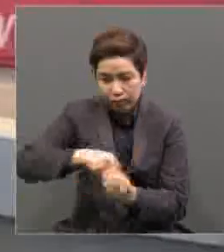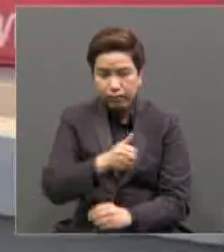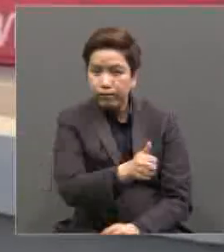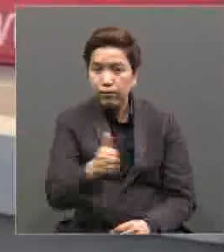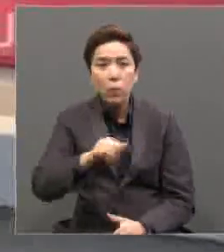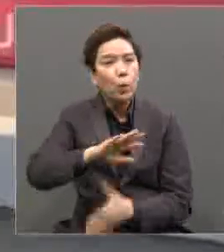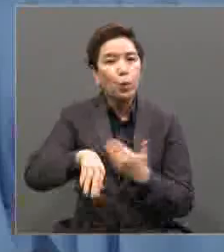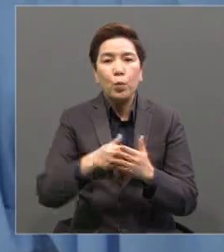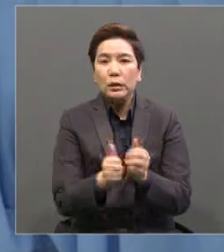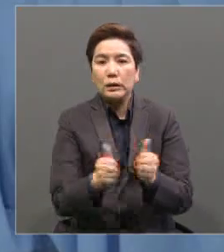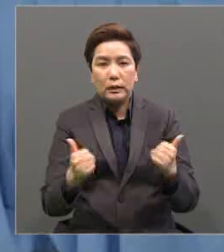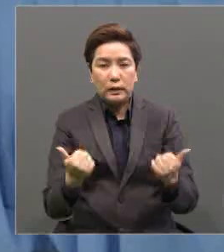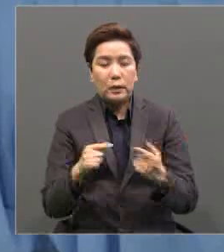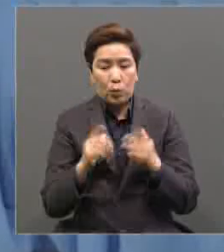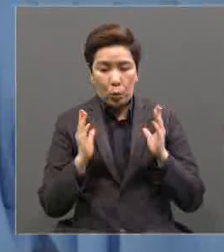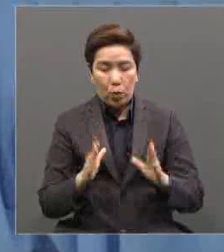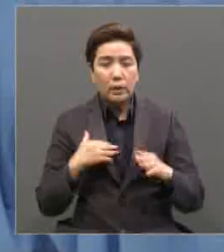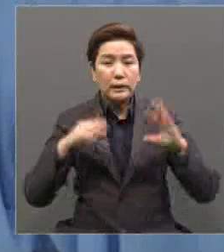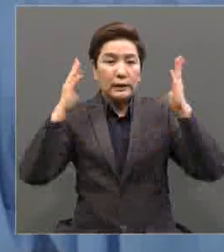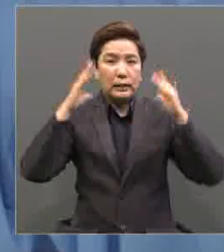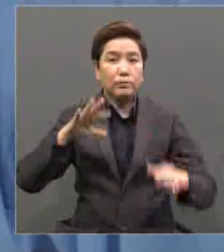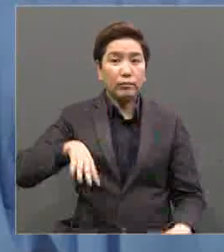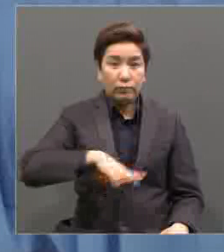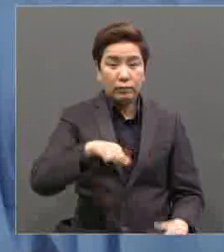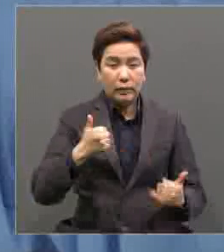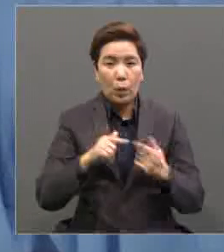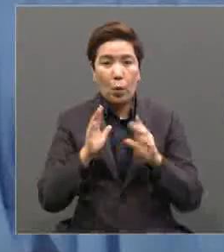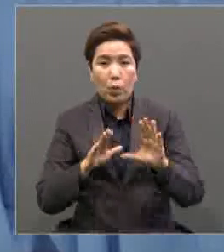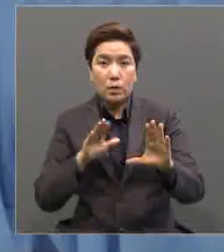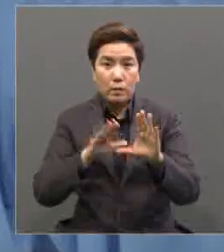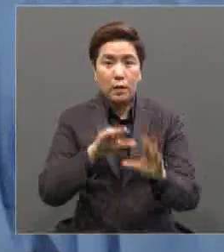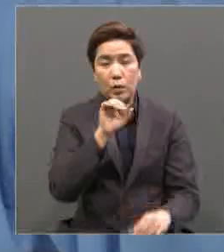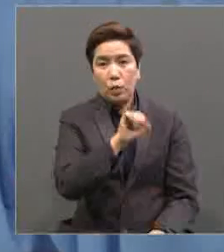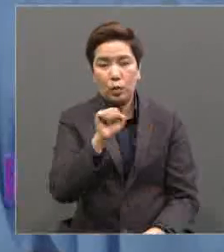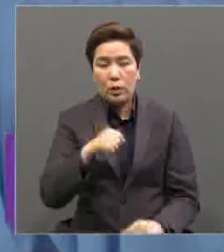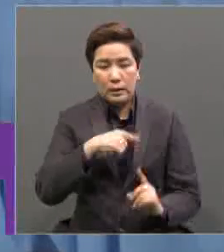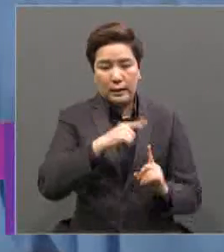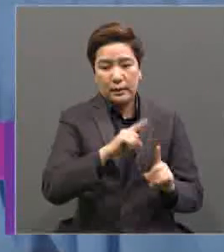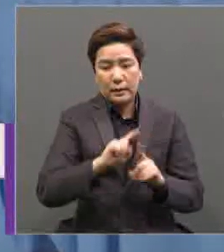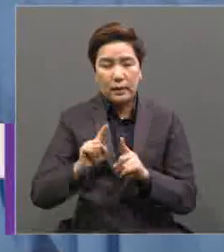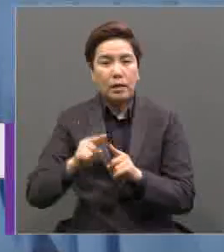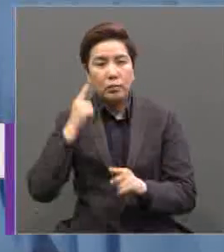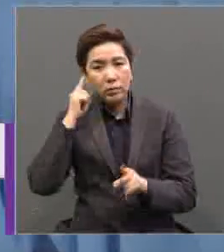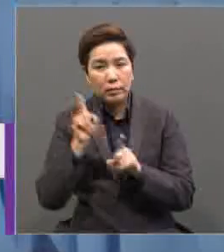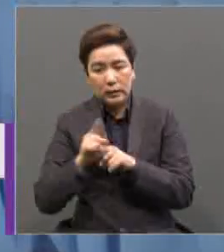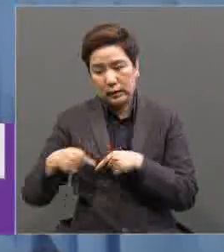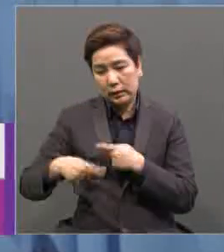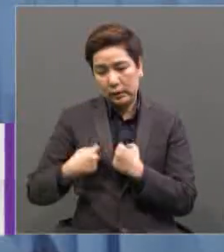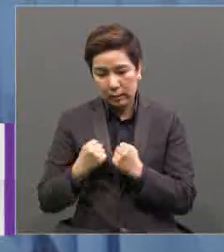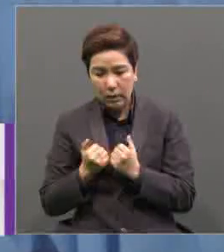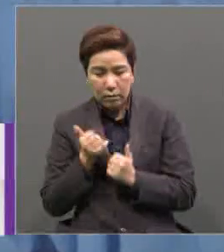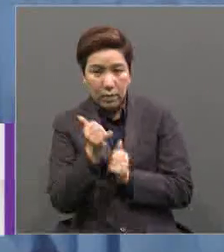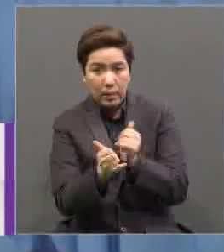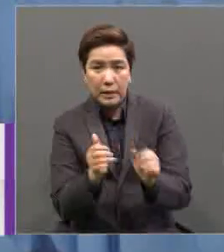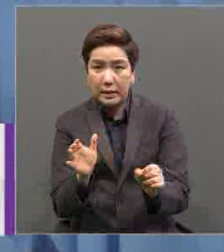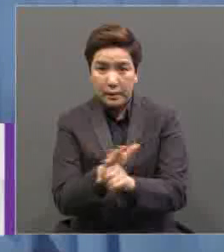างก็ดีหมด วันนี้เหล่าบรรดากองเชียร์ของผู้สมัครส.ส.แต่ละพื้นที่นะคะต่างก็มาให้กำลังใจกันอย่างล้นห